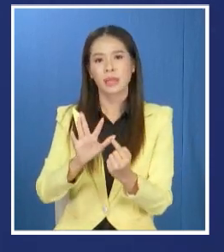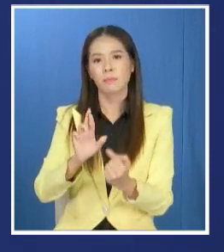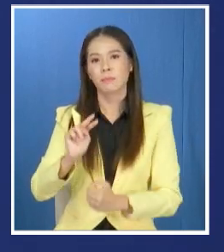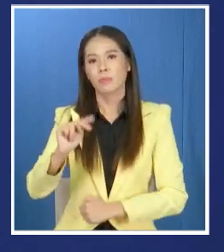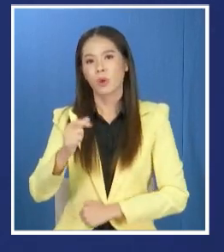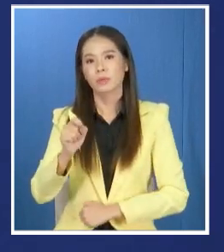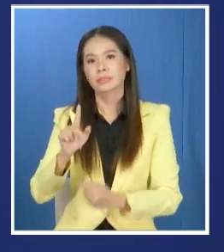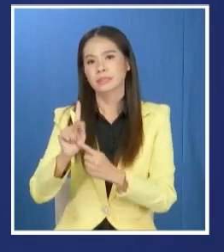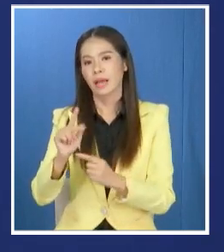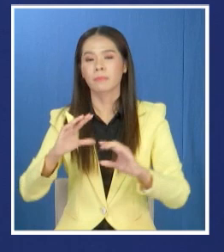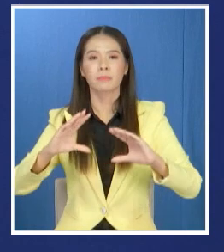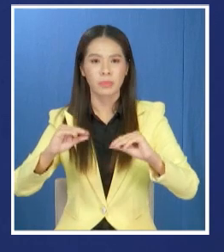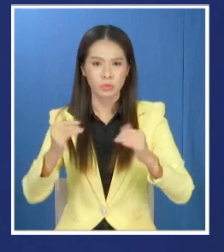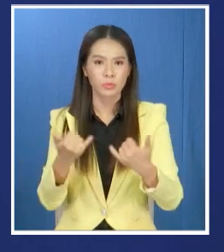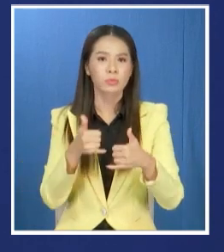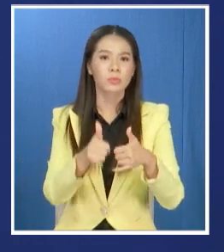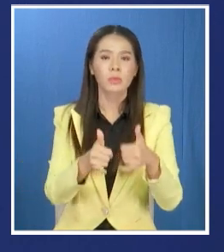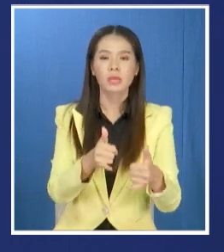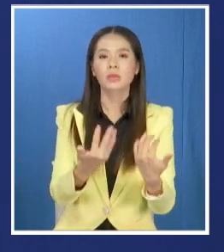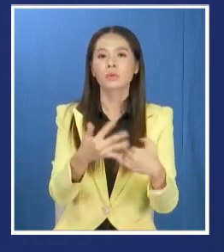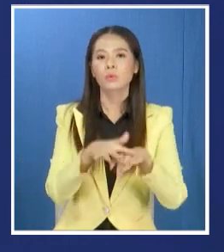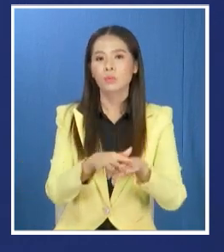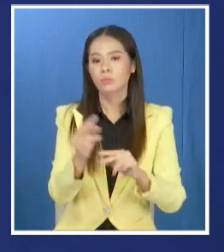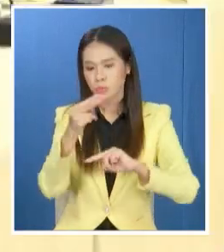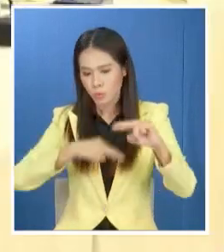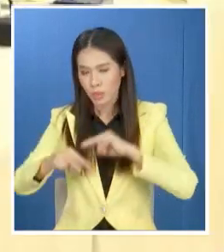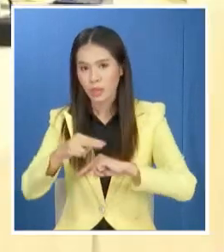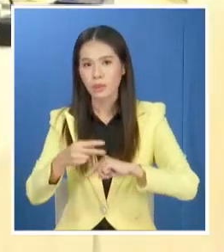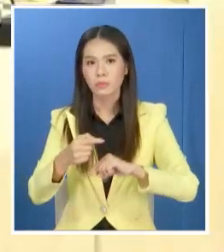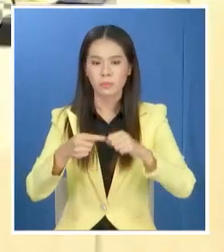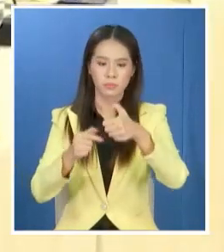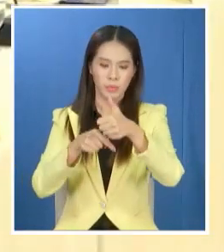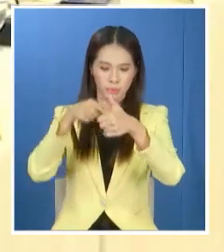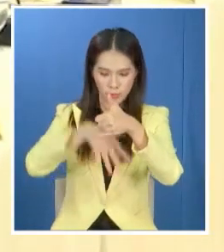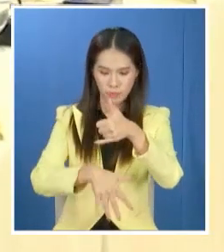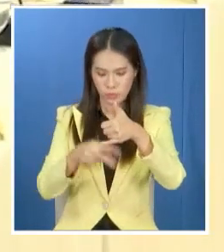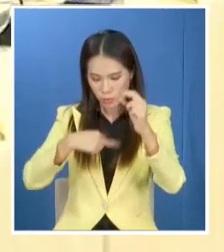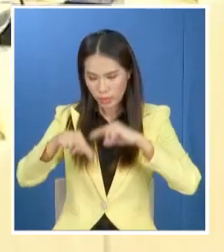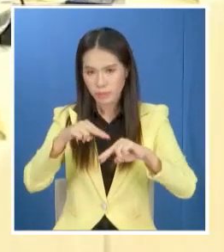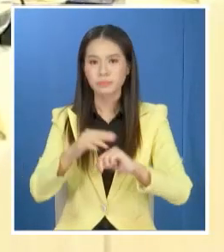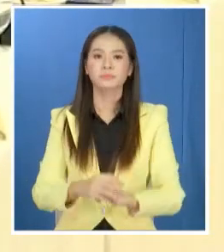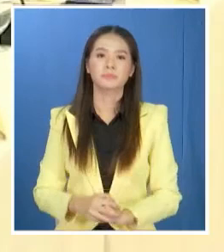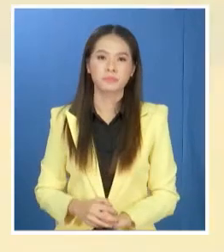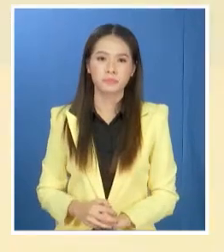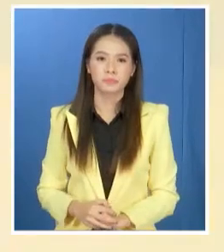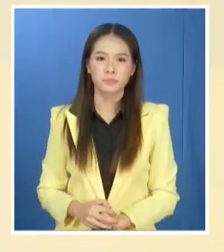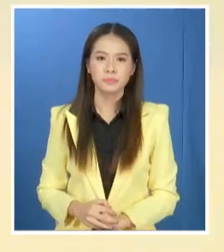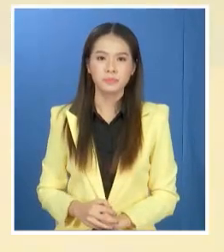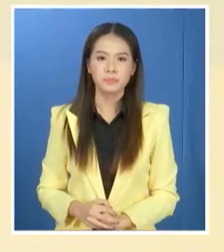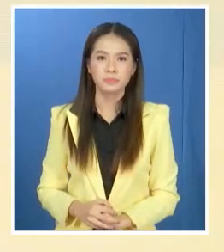ท่านก็เข้าไปประชุมด้วยแล้วก็จะดูแลเกี่ยวกับผู้ใต้บังคับบัญชาอย่างเข้มงวดด้วยค่ะ